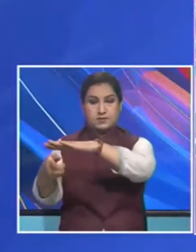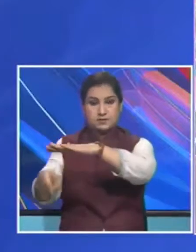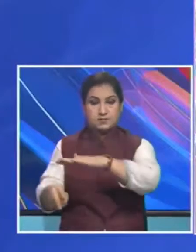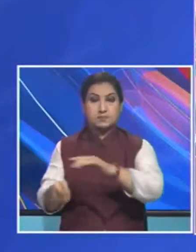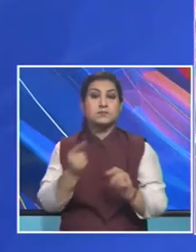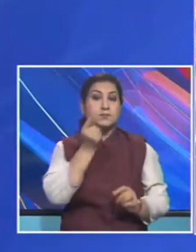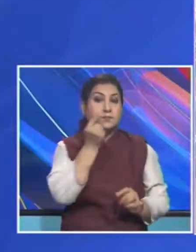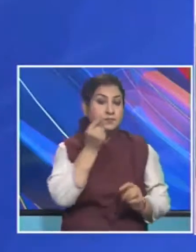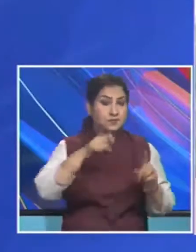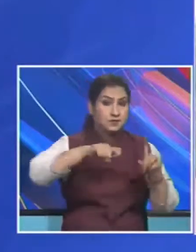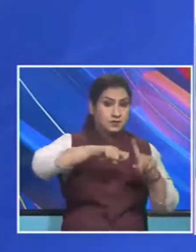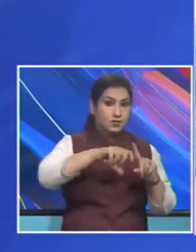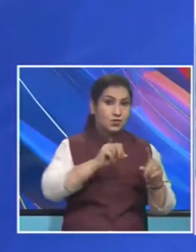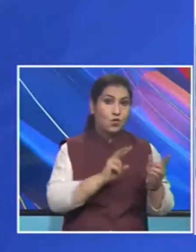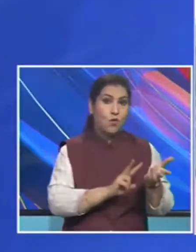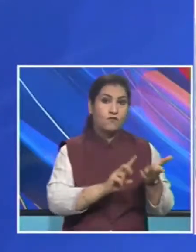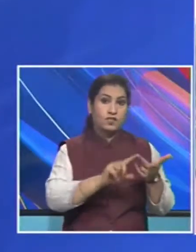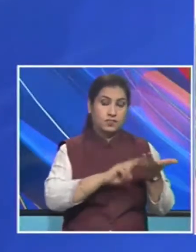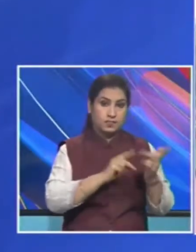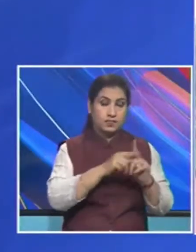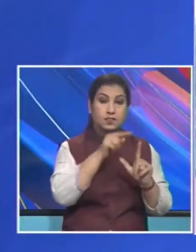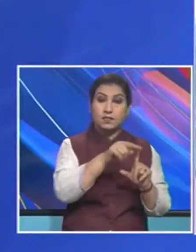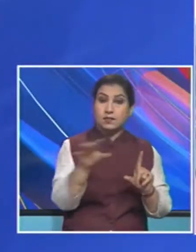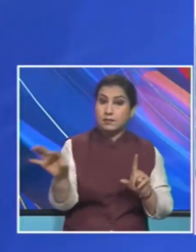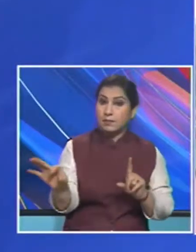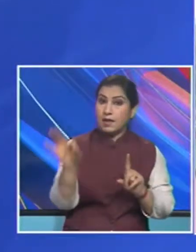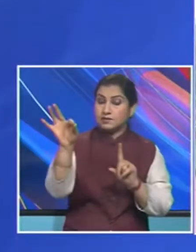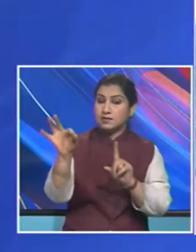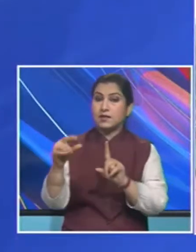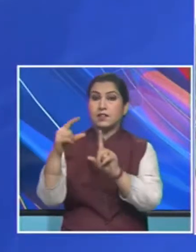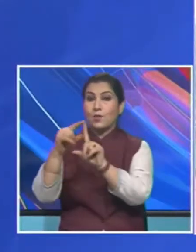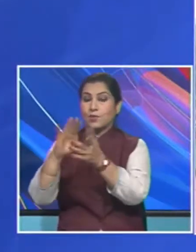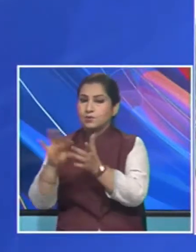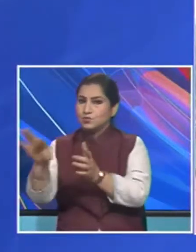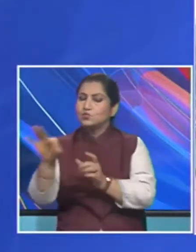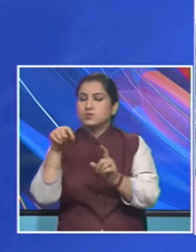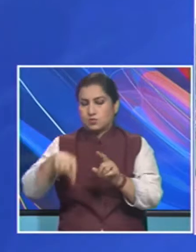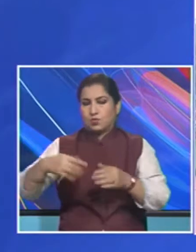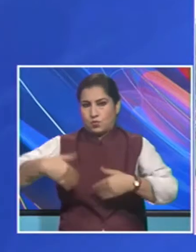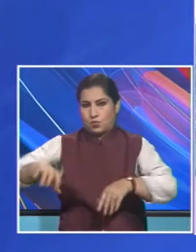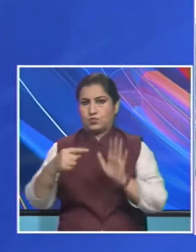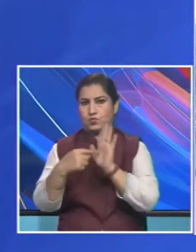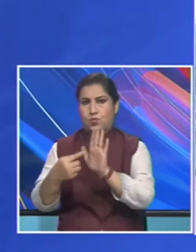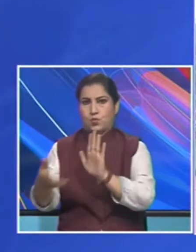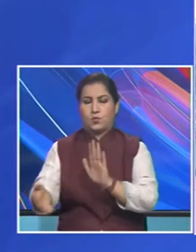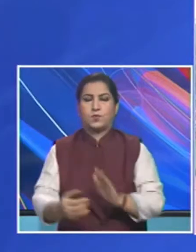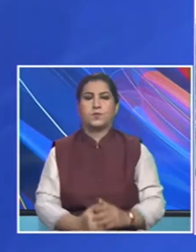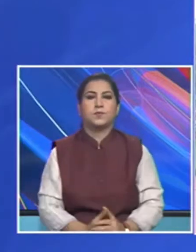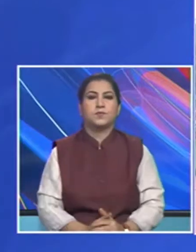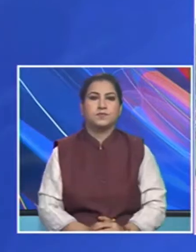Shri Ramnath Kovind and the President-elect Srimati Draupadi Murmu.